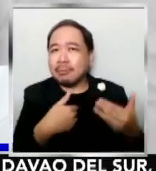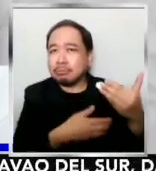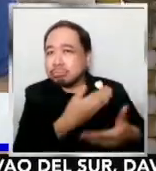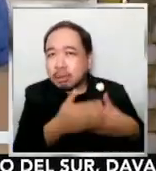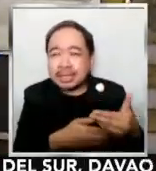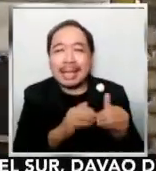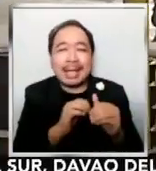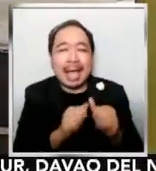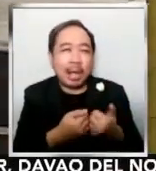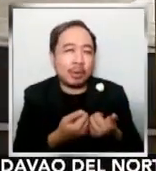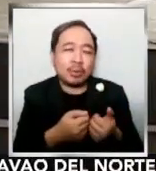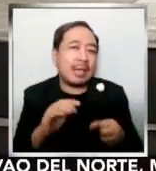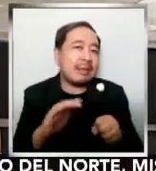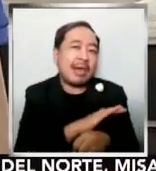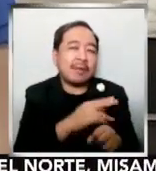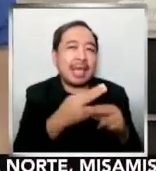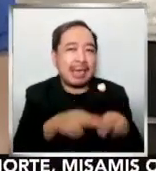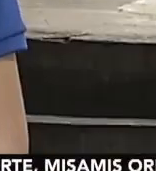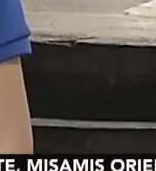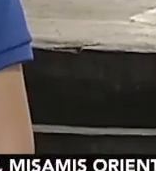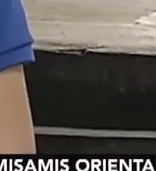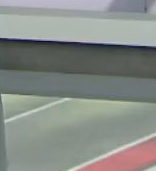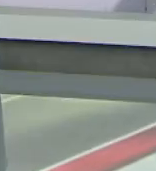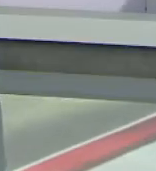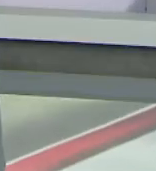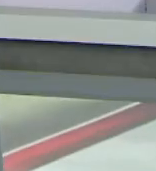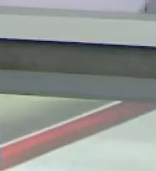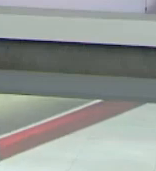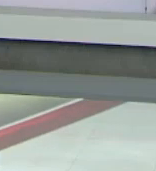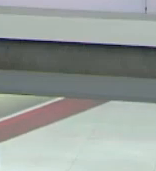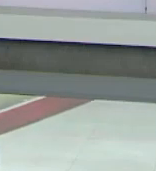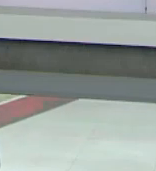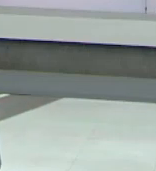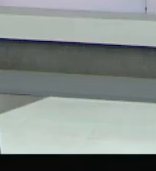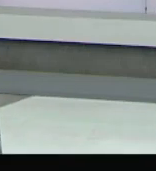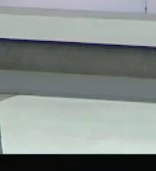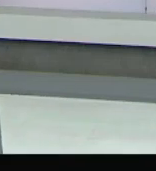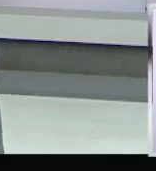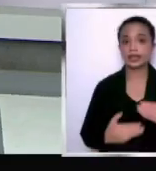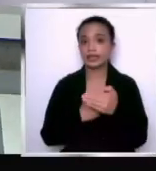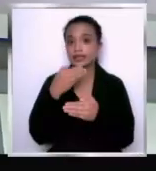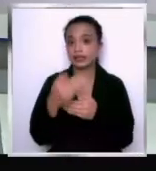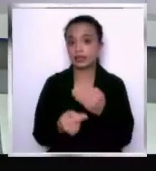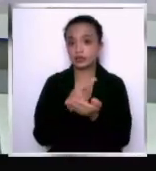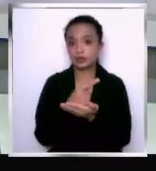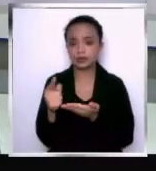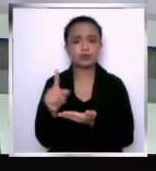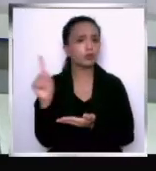nito. Victoria Tulad, Nakatutok, 24 Oras. Sa susunod na linggo na ay lulunsad ang